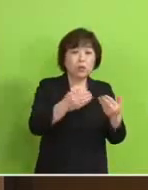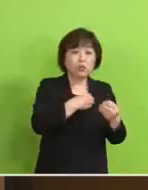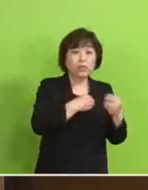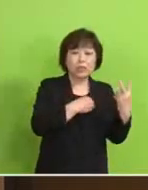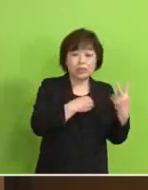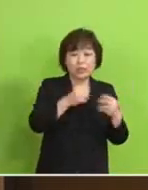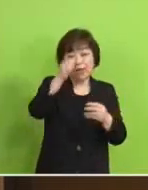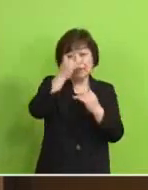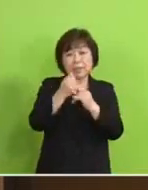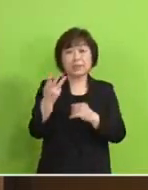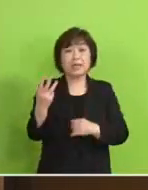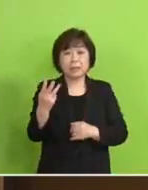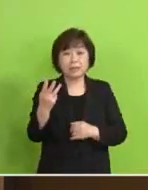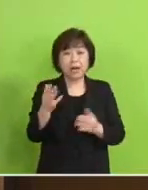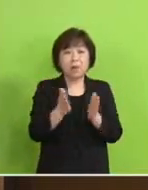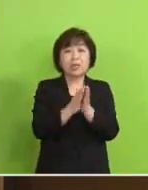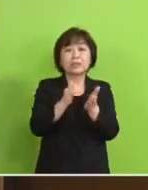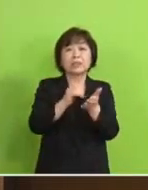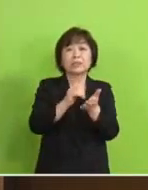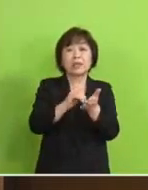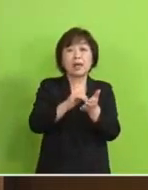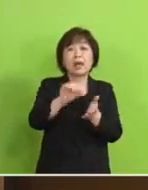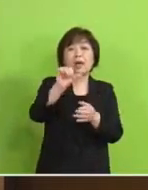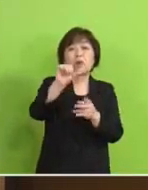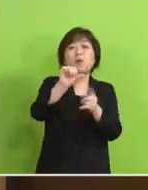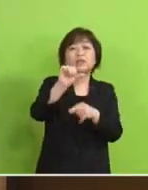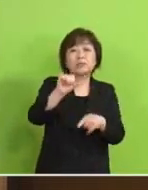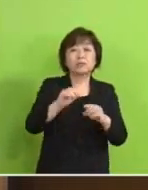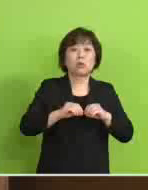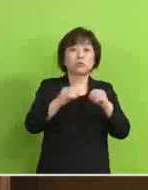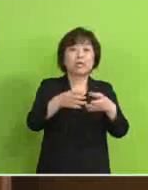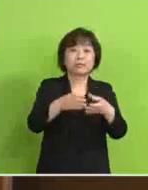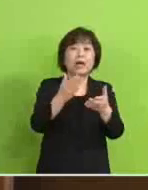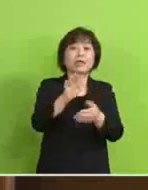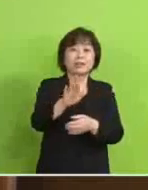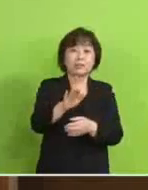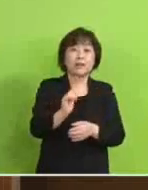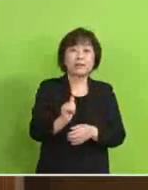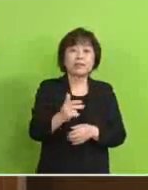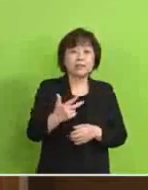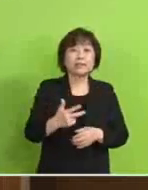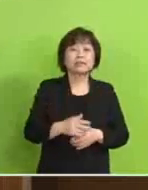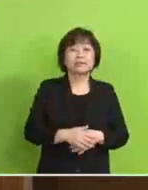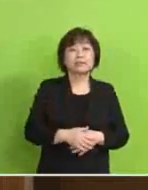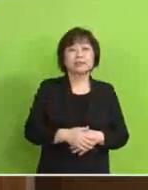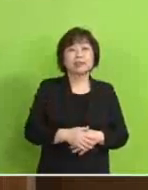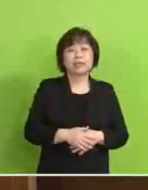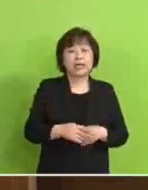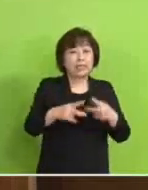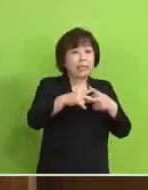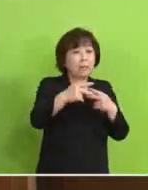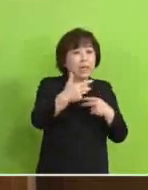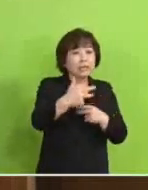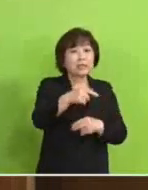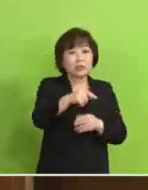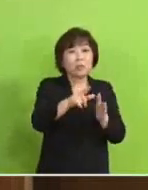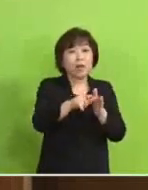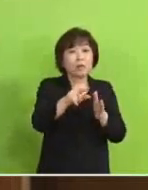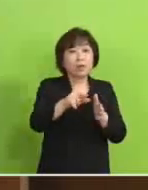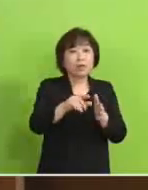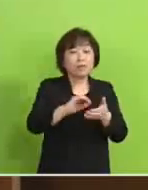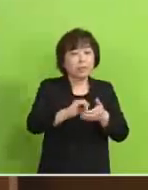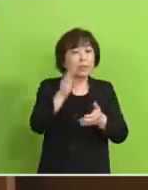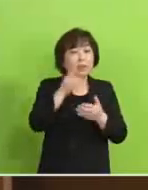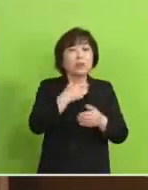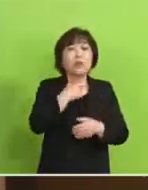2名、患者3名、合計5名のクラスターでございます。ただし、新居浜市の皆さん、ここはぜひお